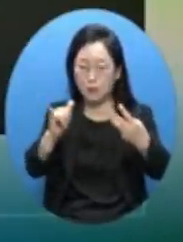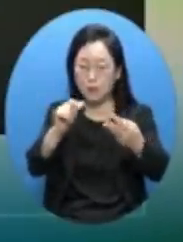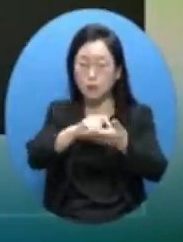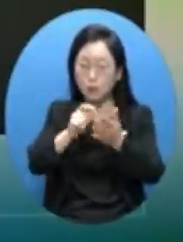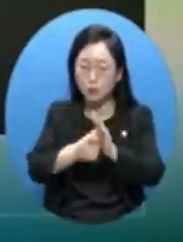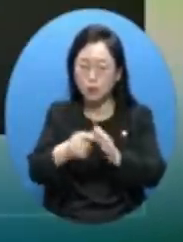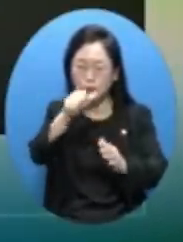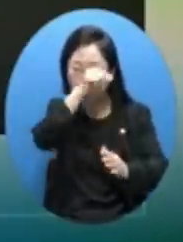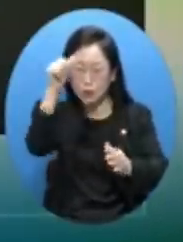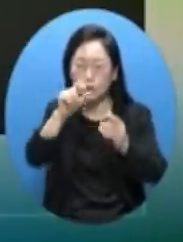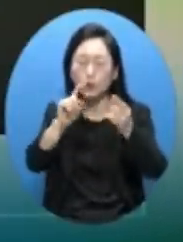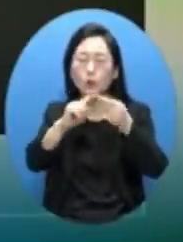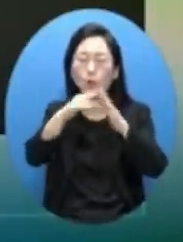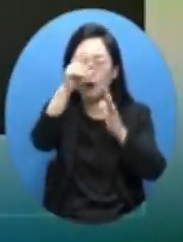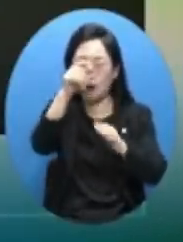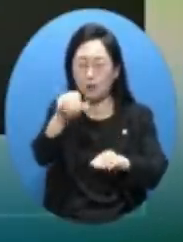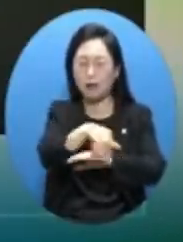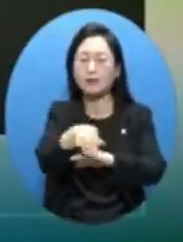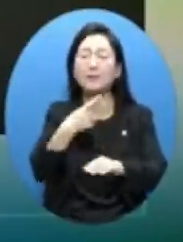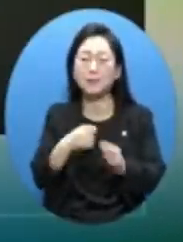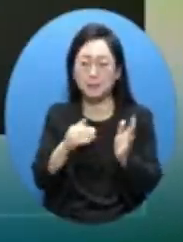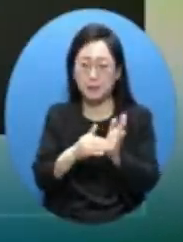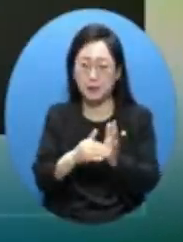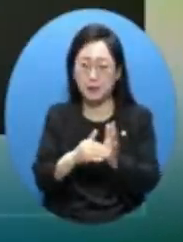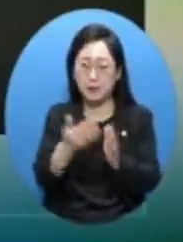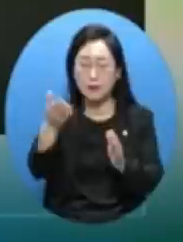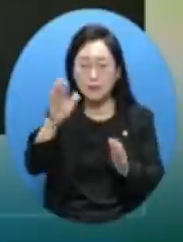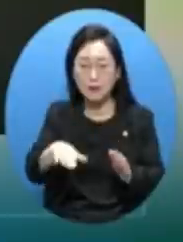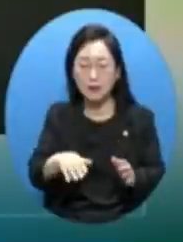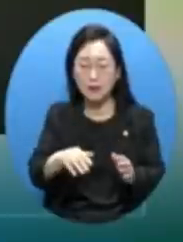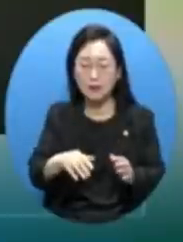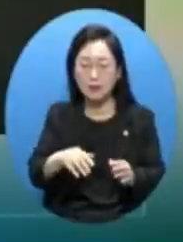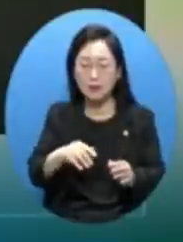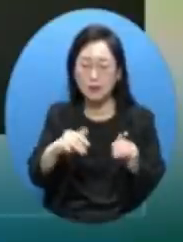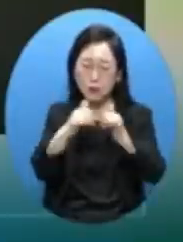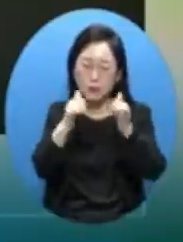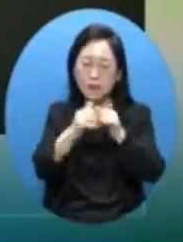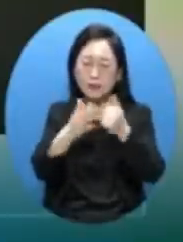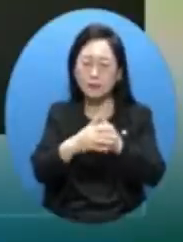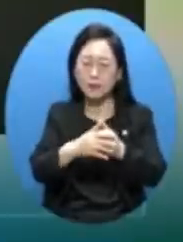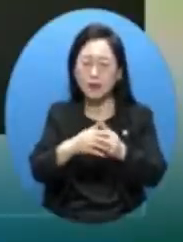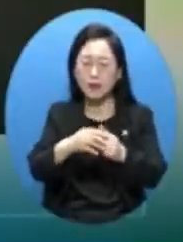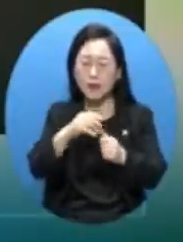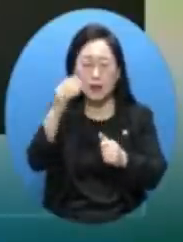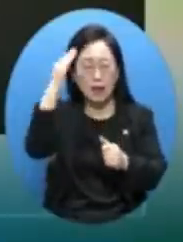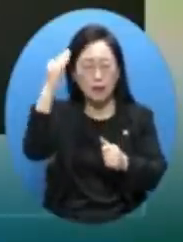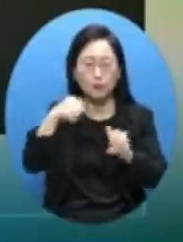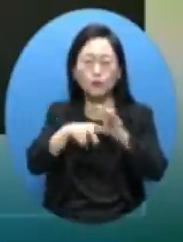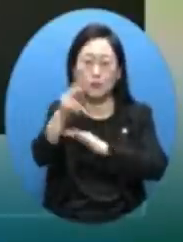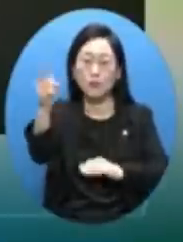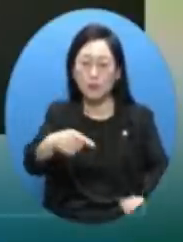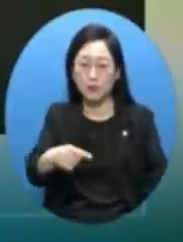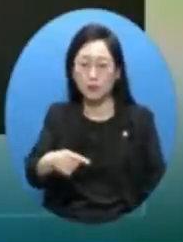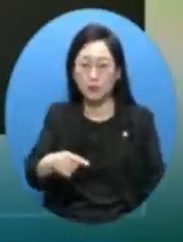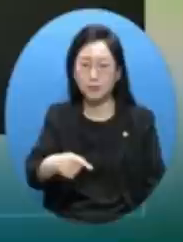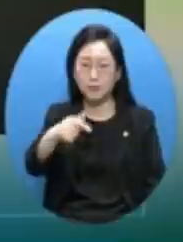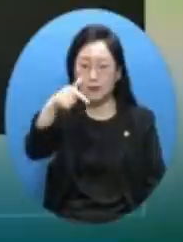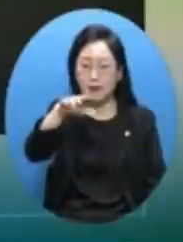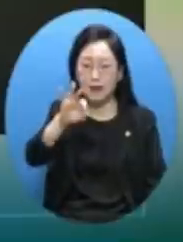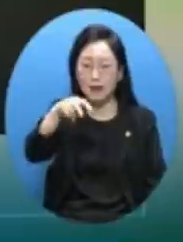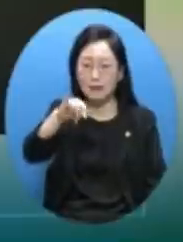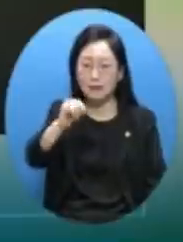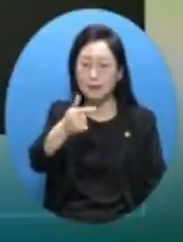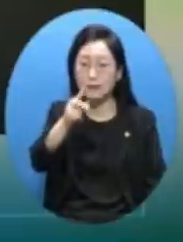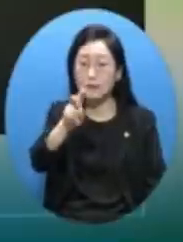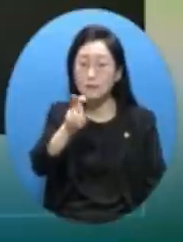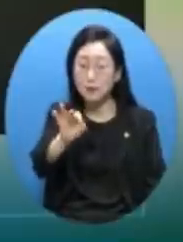장로교회인데 여기서 장로님으로 계시면서 그때 강신명 목사님이 교육선사로 계셨는데 이